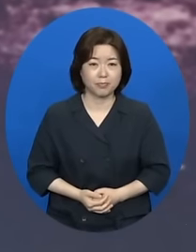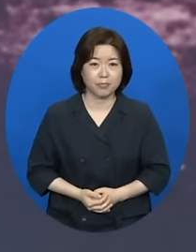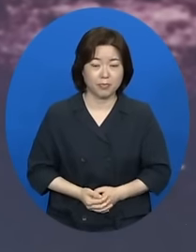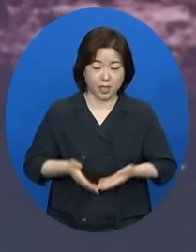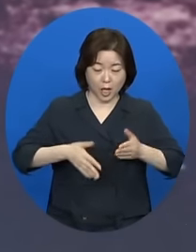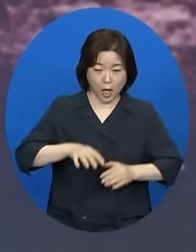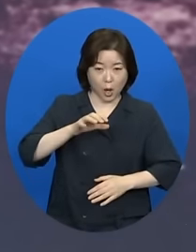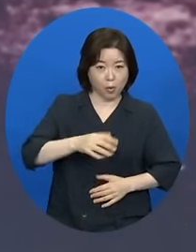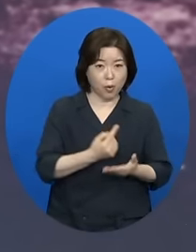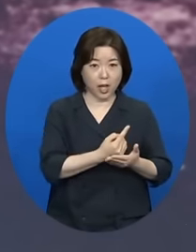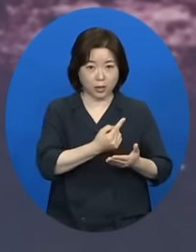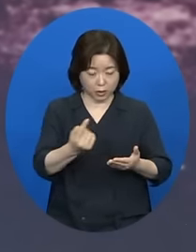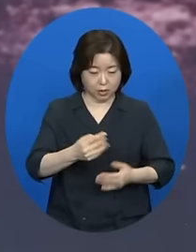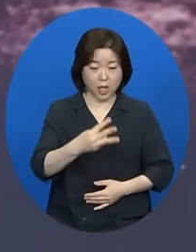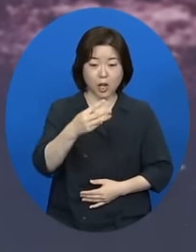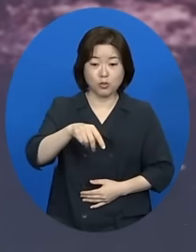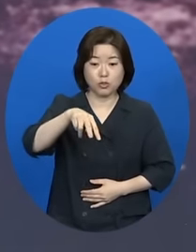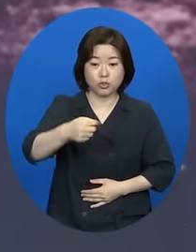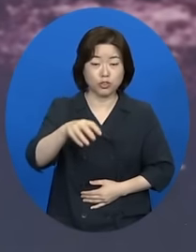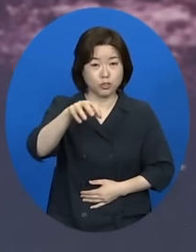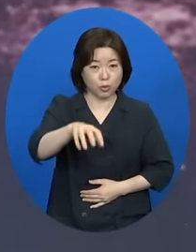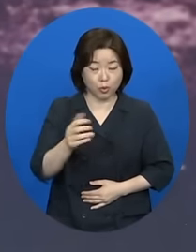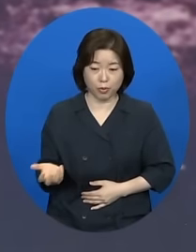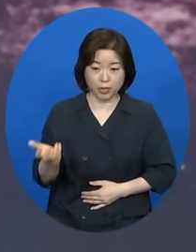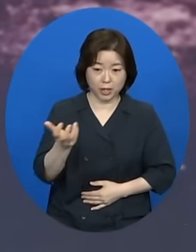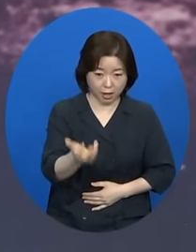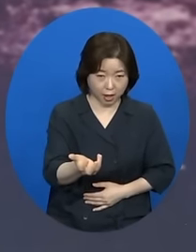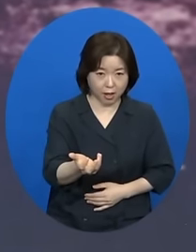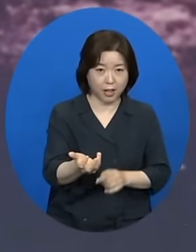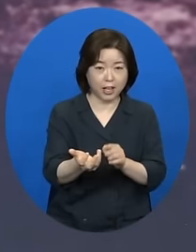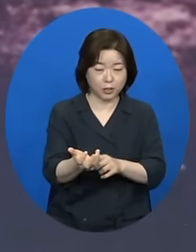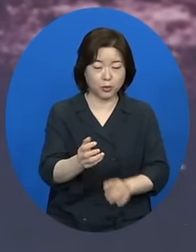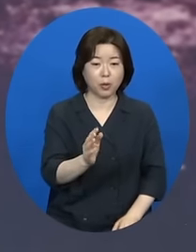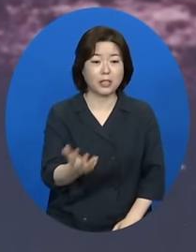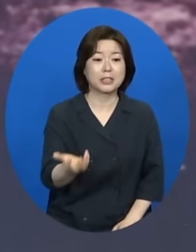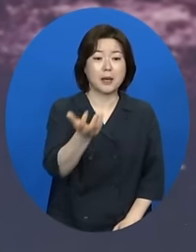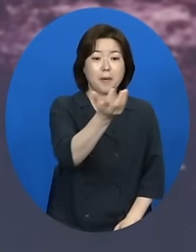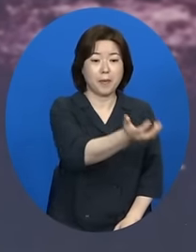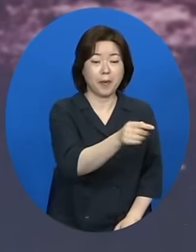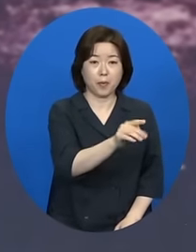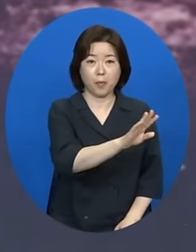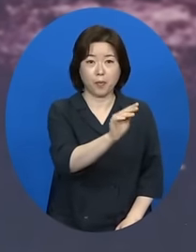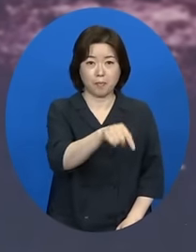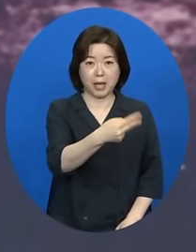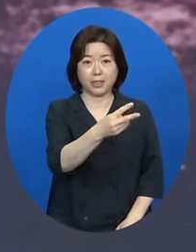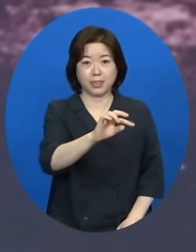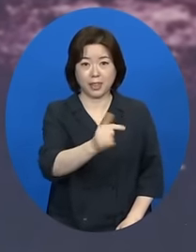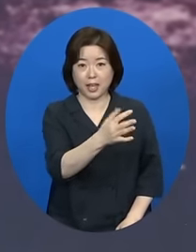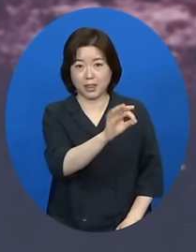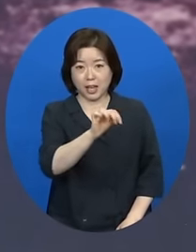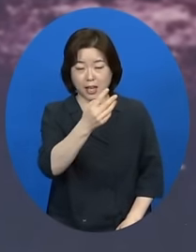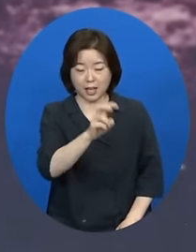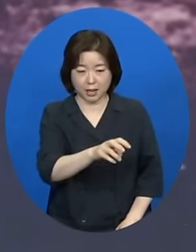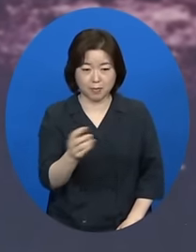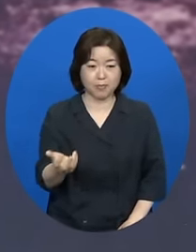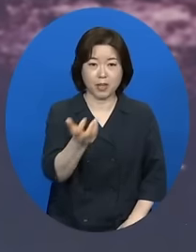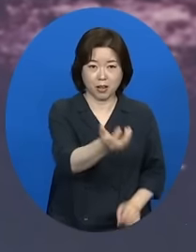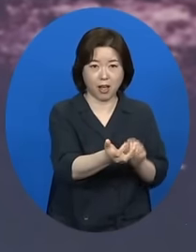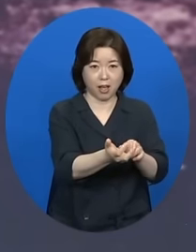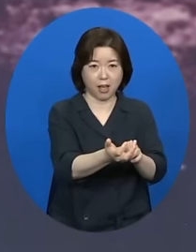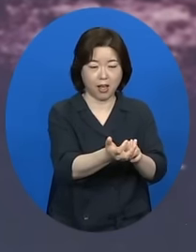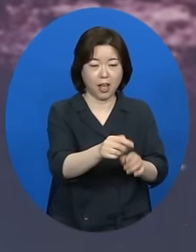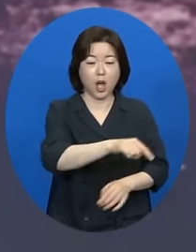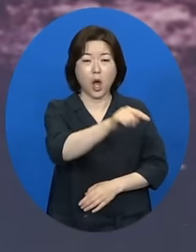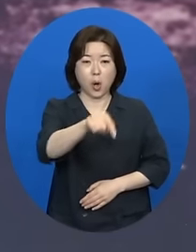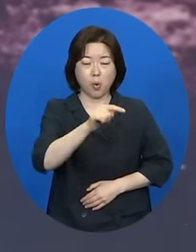고향을 떠나서 루스라고 하는 곳을 지나서 이제 바단 아람으로 도망을 가게 되어서 바로 그 하란